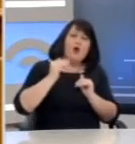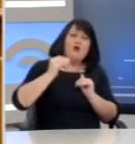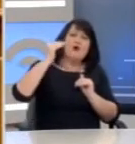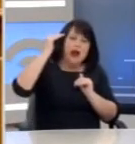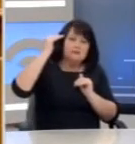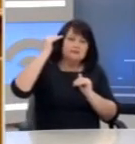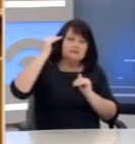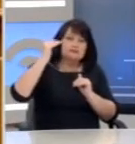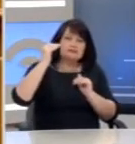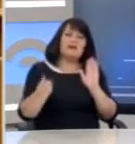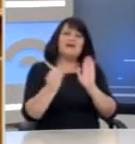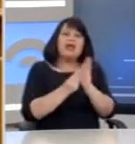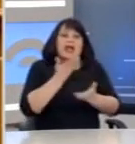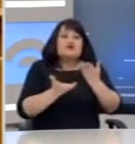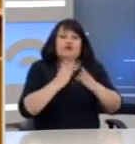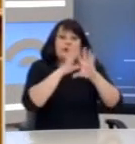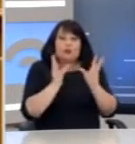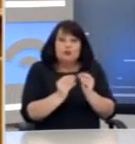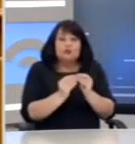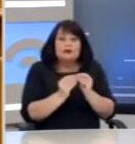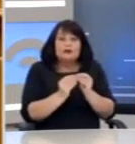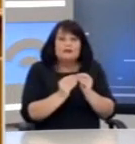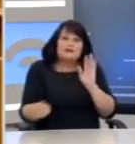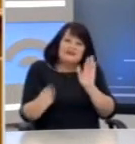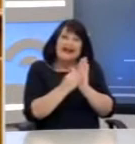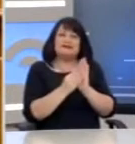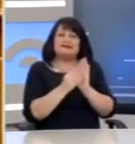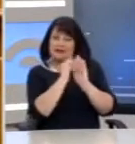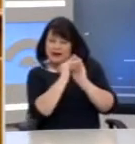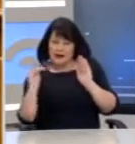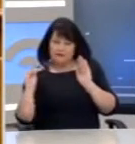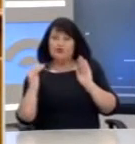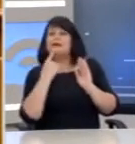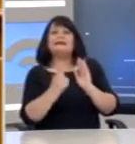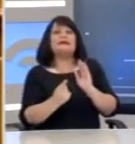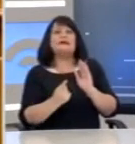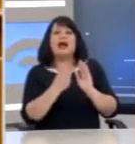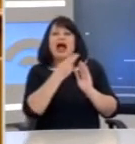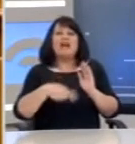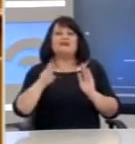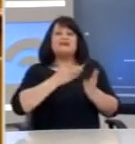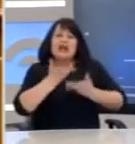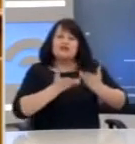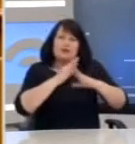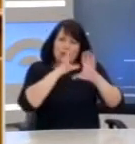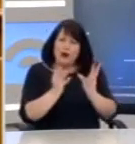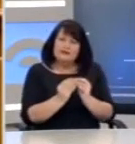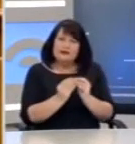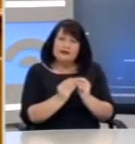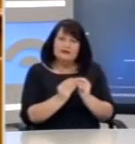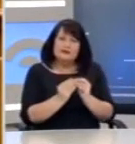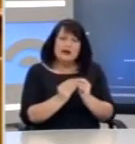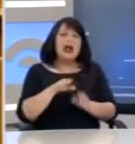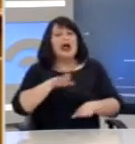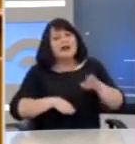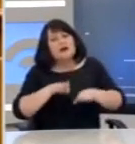πάτωμα στις δαπάνες αυτές. Και το πάτωμα αυτό προβλέπει ένα ρυθμό αύξησης των δαπανών της τάξης του ονομαστικού ρυθμού,